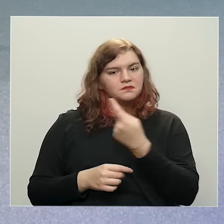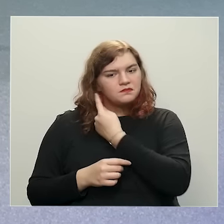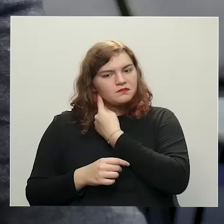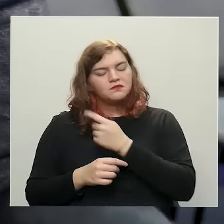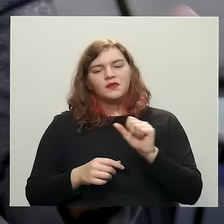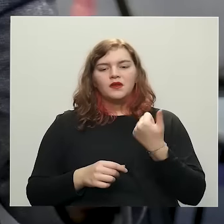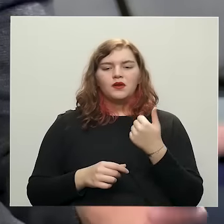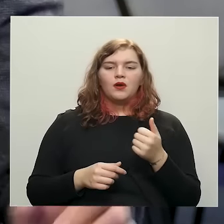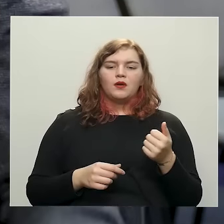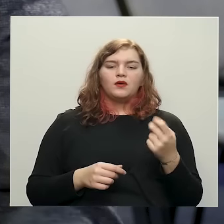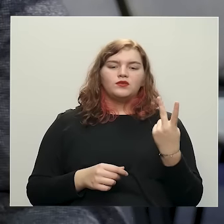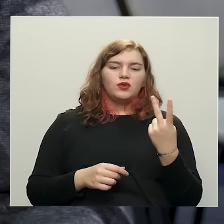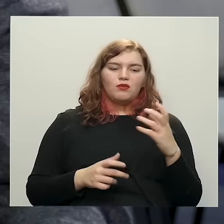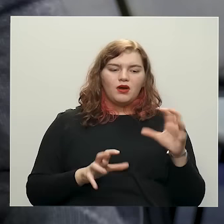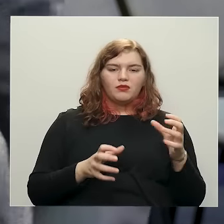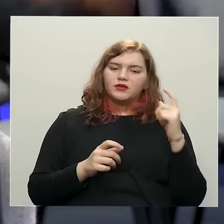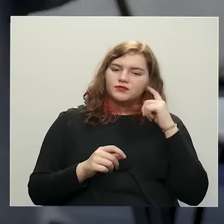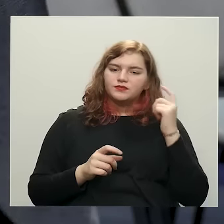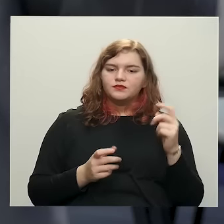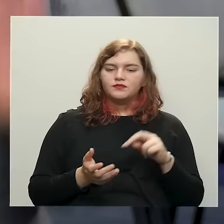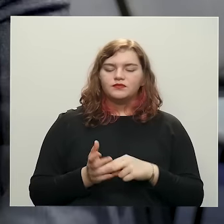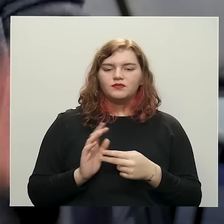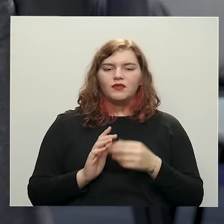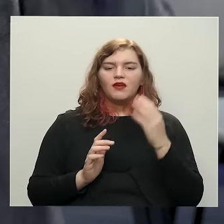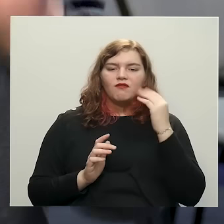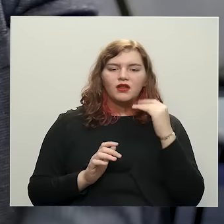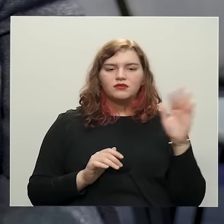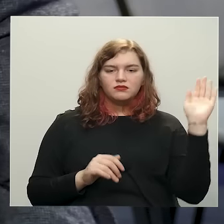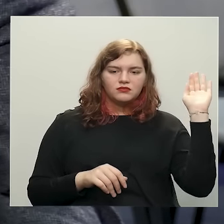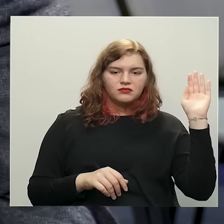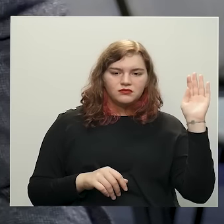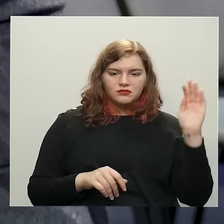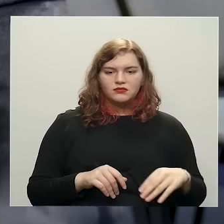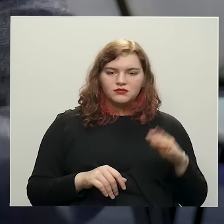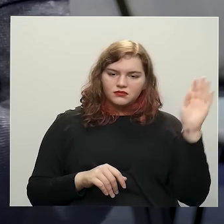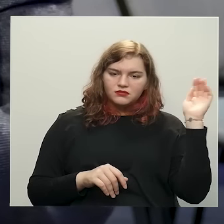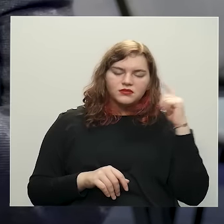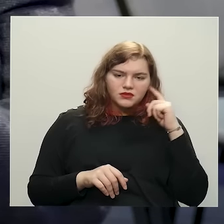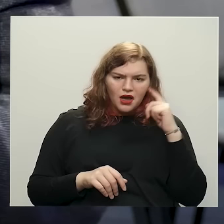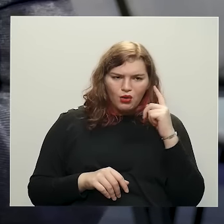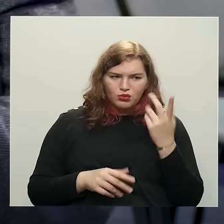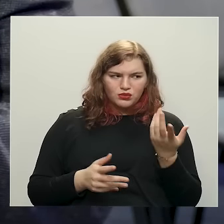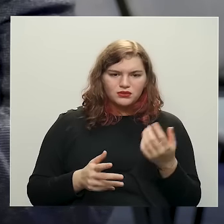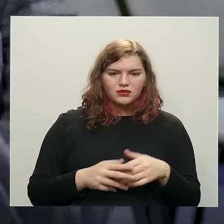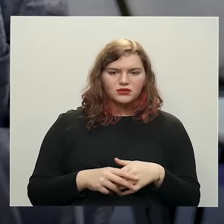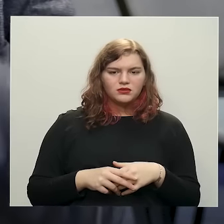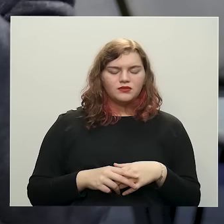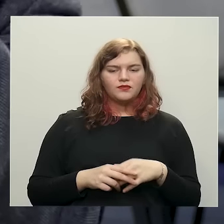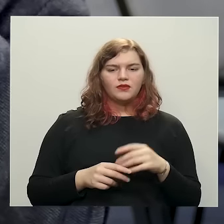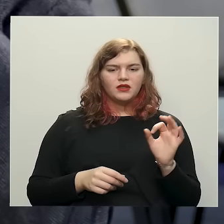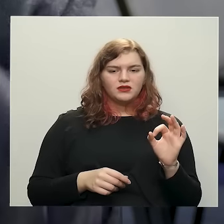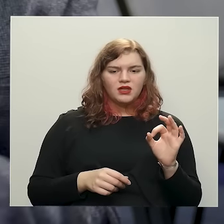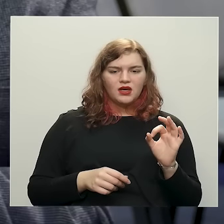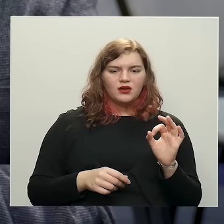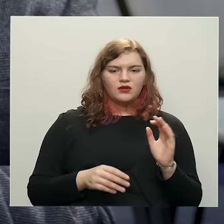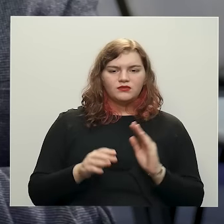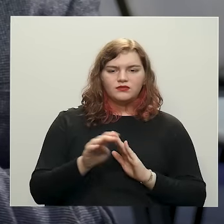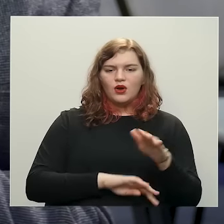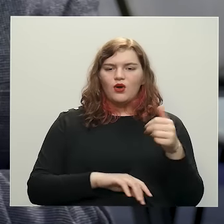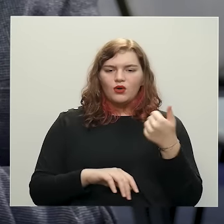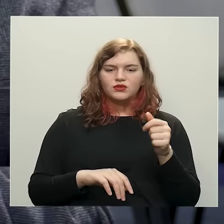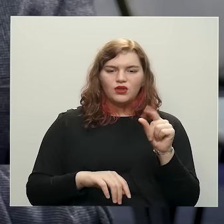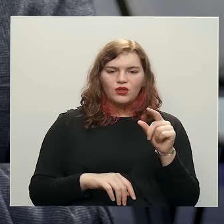aparat, două aparate au fost. Așa făcea fata cu mâinile. Acum, de la zero asta, are 120